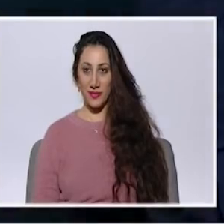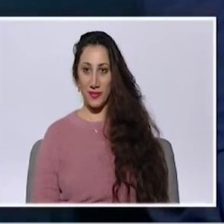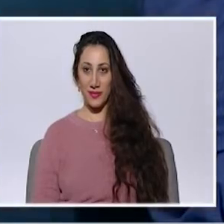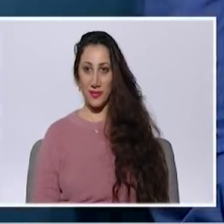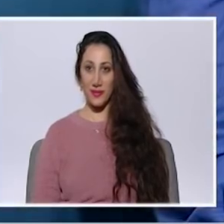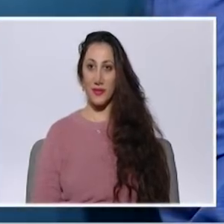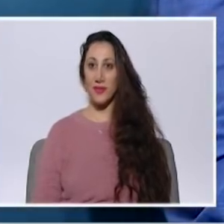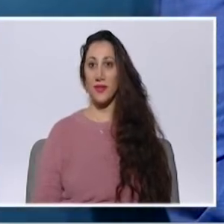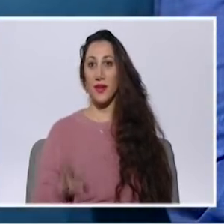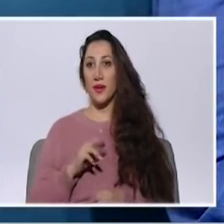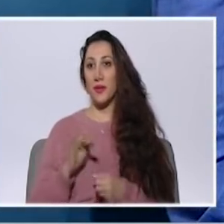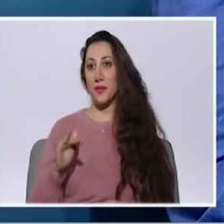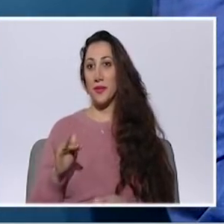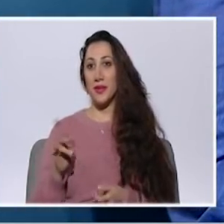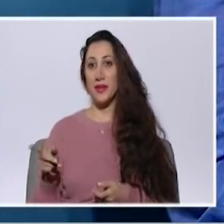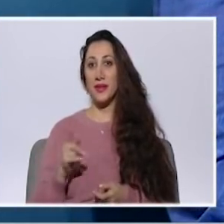كمان نور